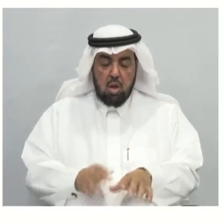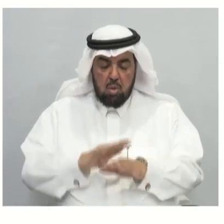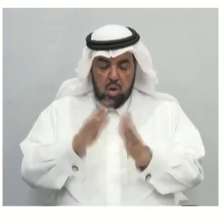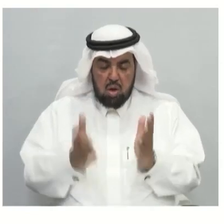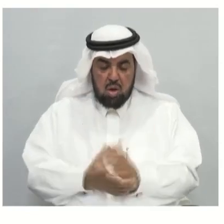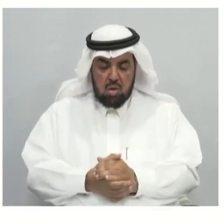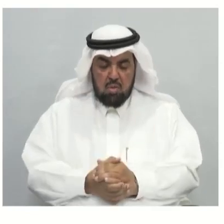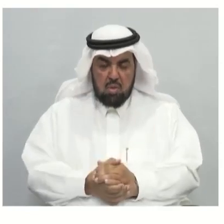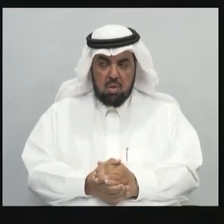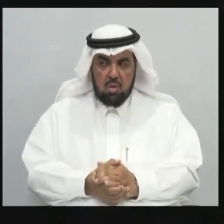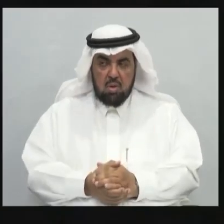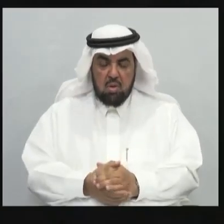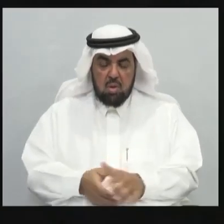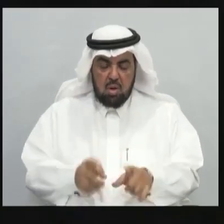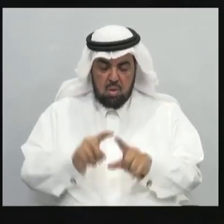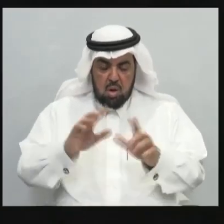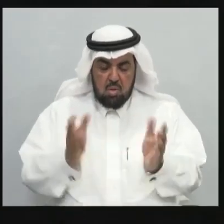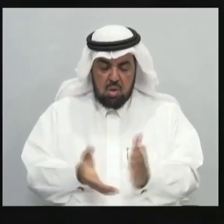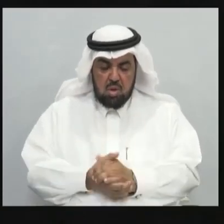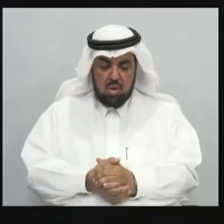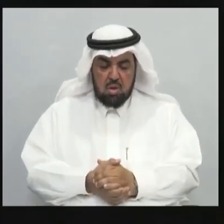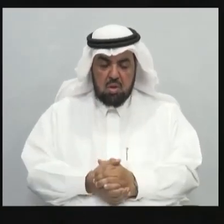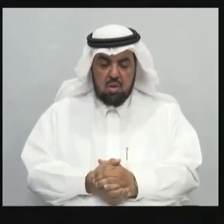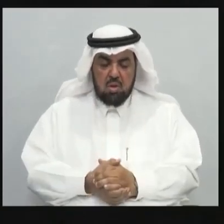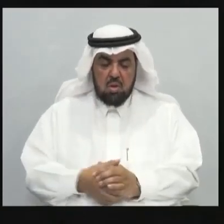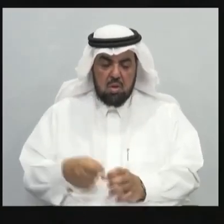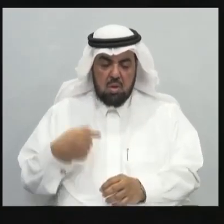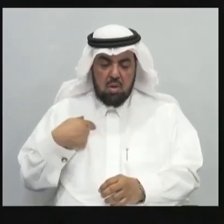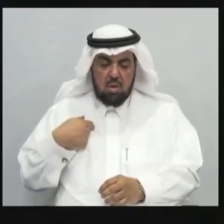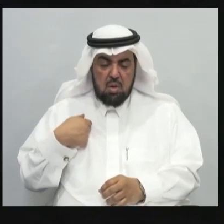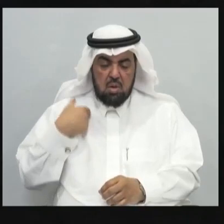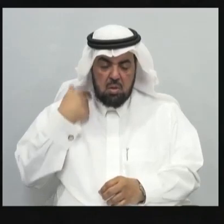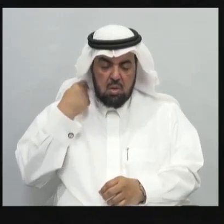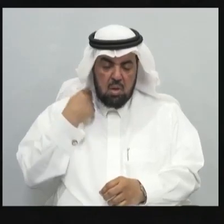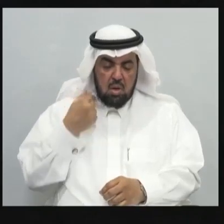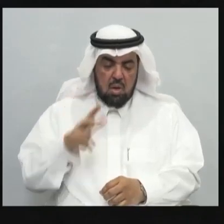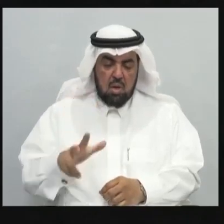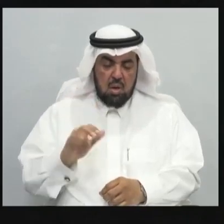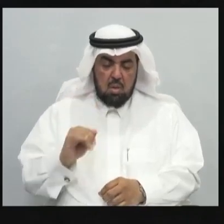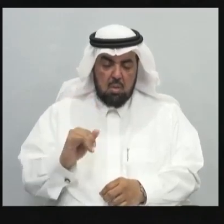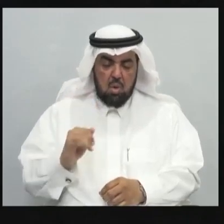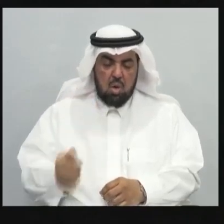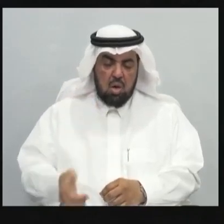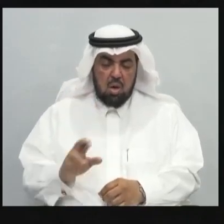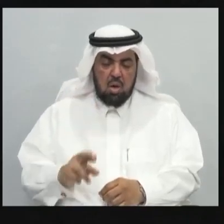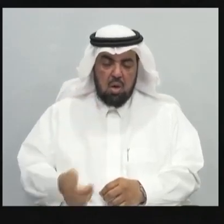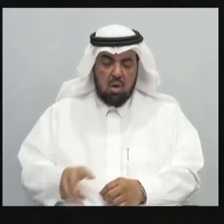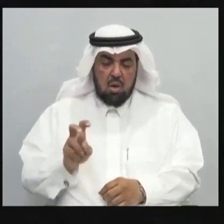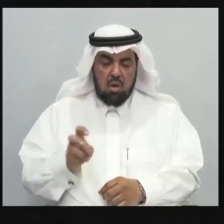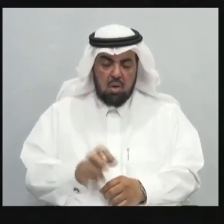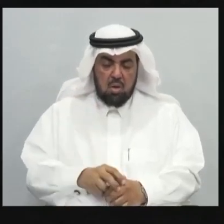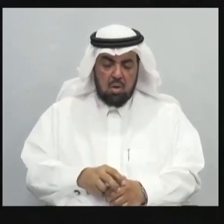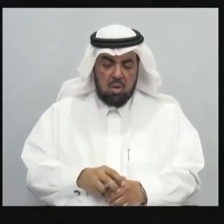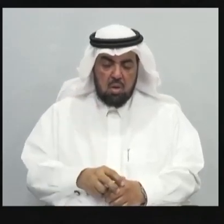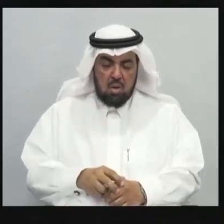متكامل لوجدناها في مستطيل متكامل وهذا ما نسميه المحاذاه احذر ان تكون الاسطر لديك متفاوته يمين